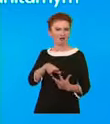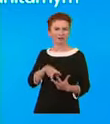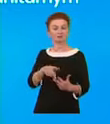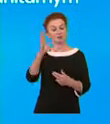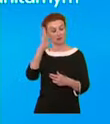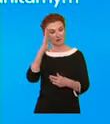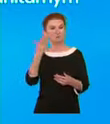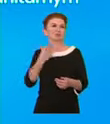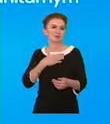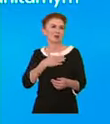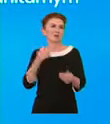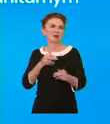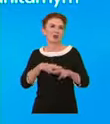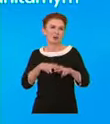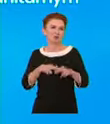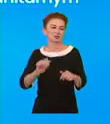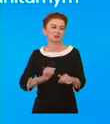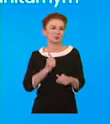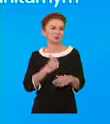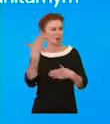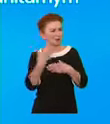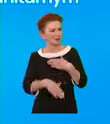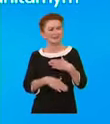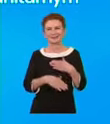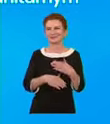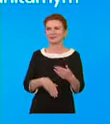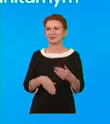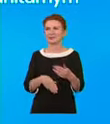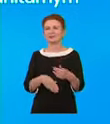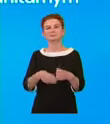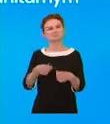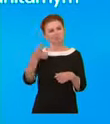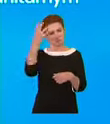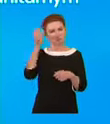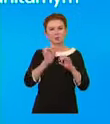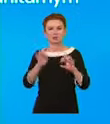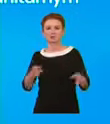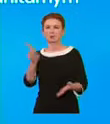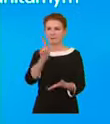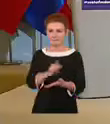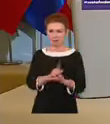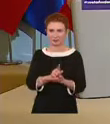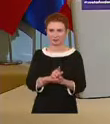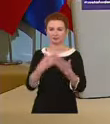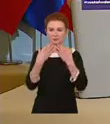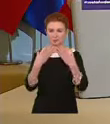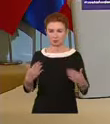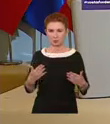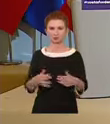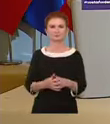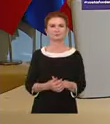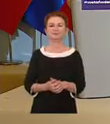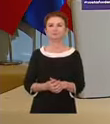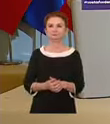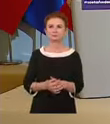odpowiednie narzędzia, żeby ostatecznie z koronawirusem sobie jak najszybciej poradzić. Dziękuję. Dziękuję bardzo, panie premierze.